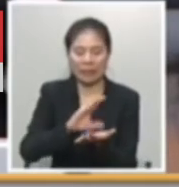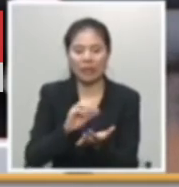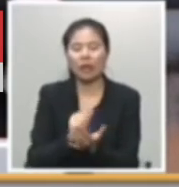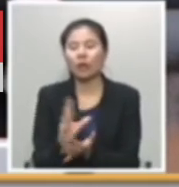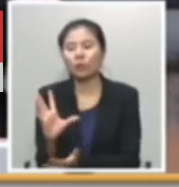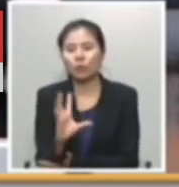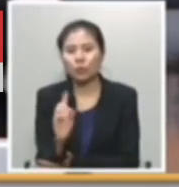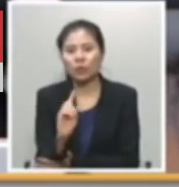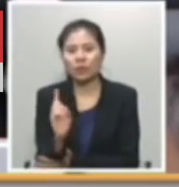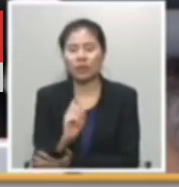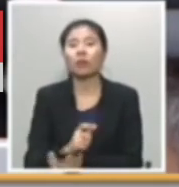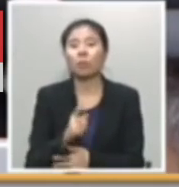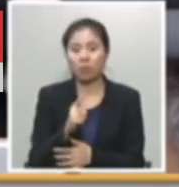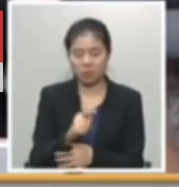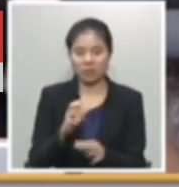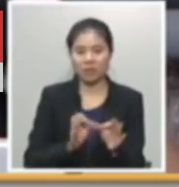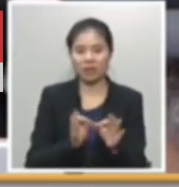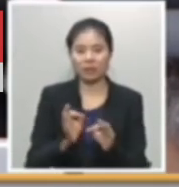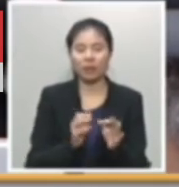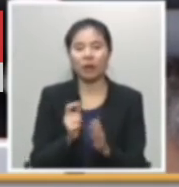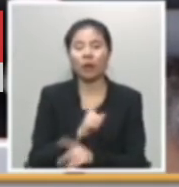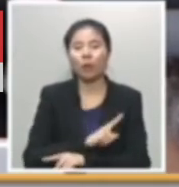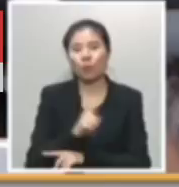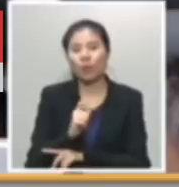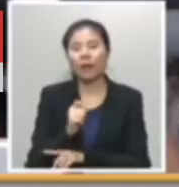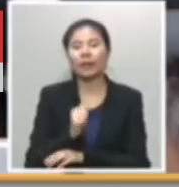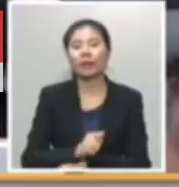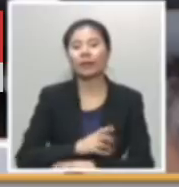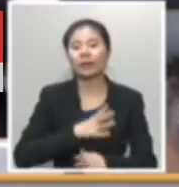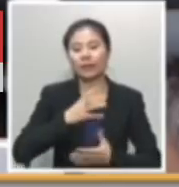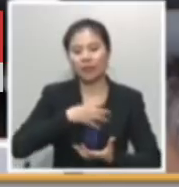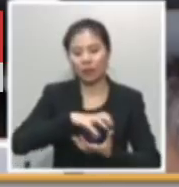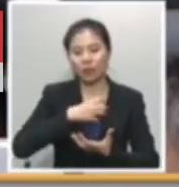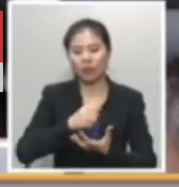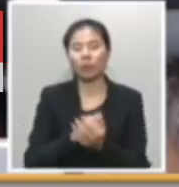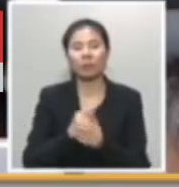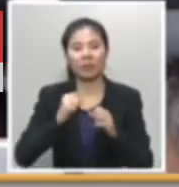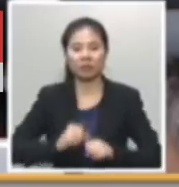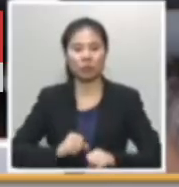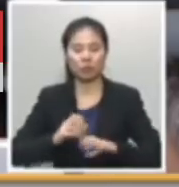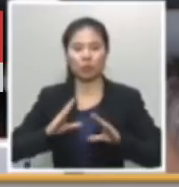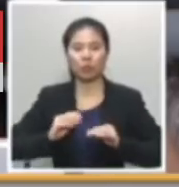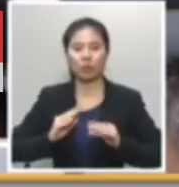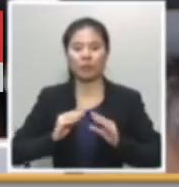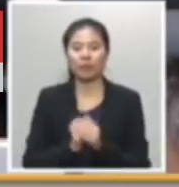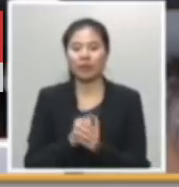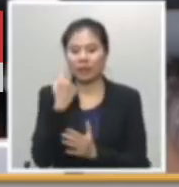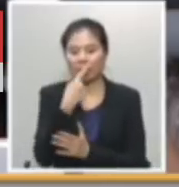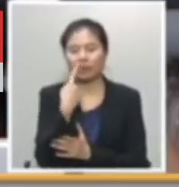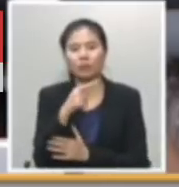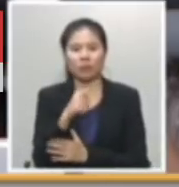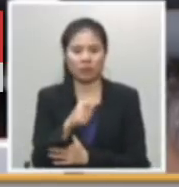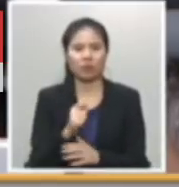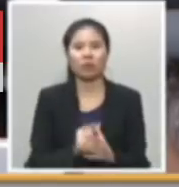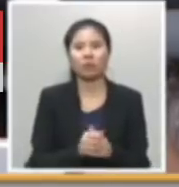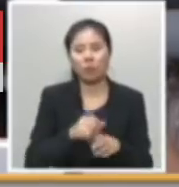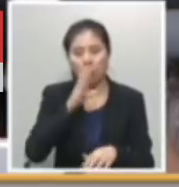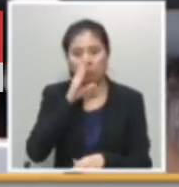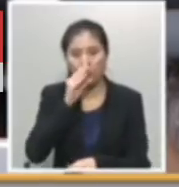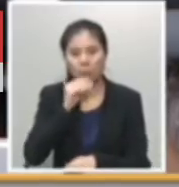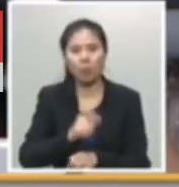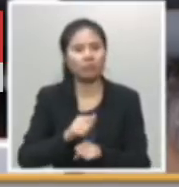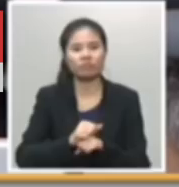เดี๋ยวผมจะแฉวันอภิปรายไม่ไว้วางใจเจอกันแน่นะใครสนใจผมแฉให้หมดเลยทุกหน่วยงานใครใช้เงินตัว